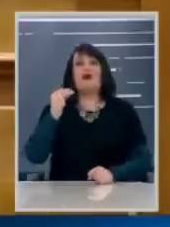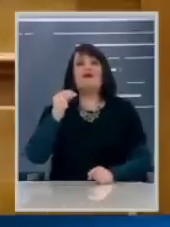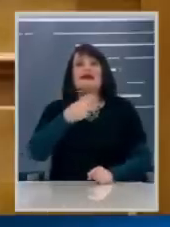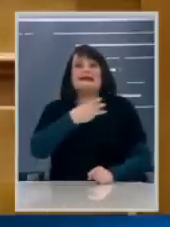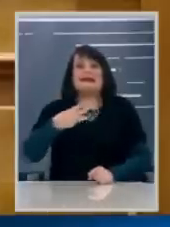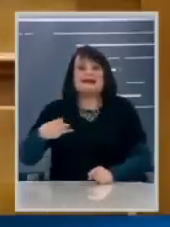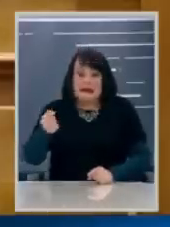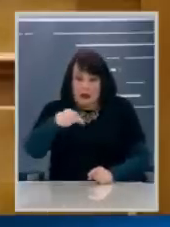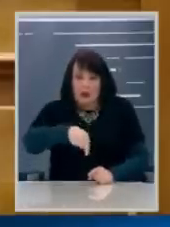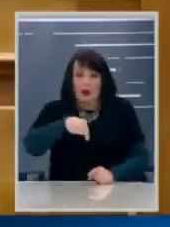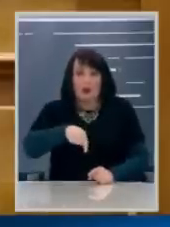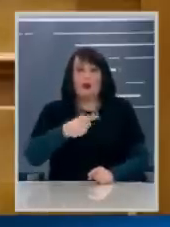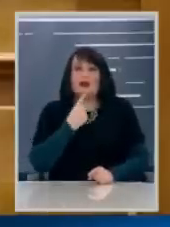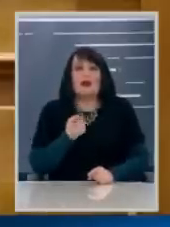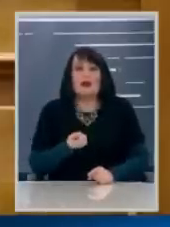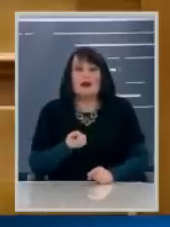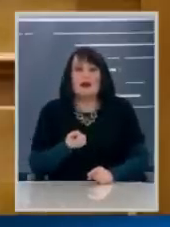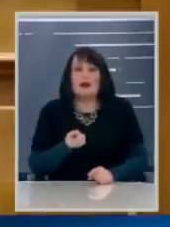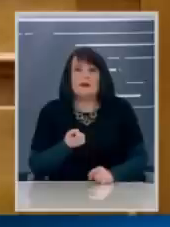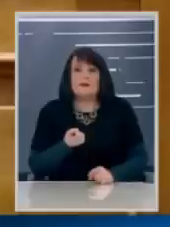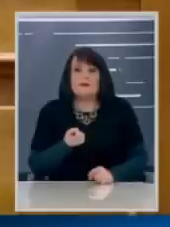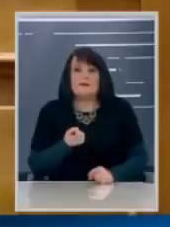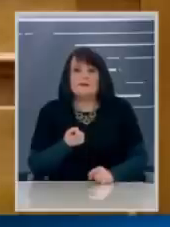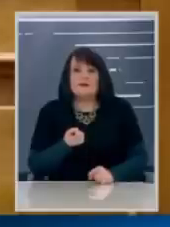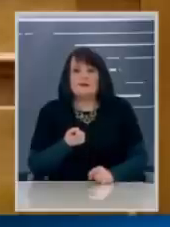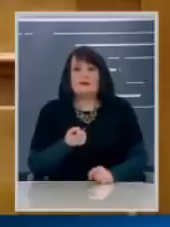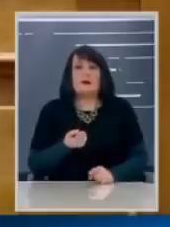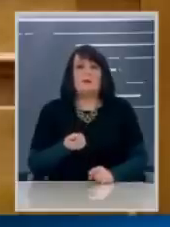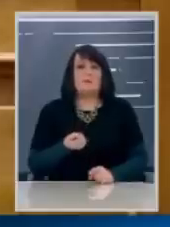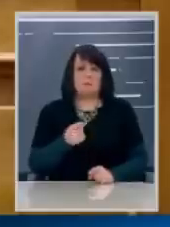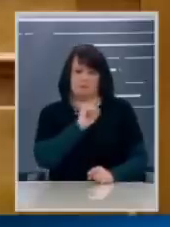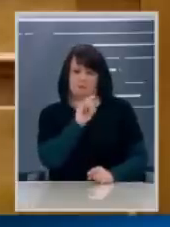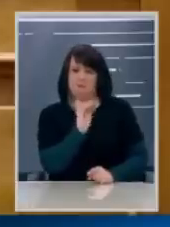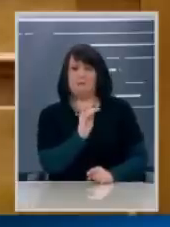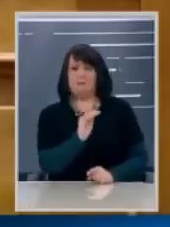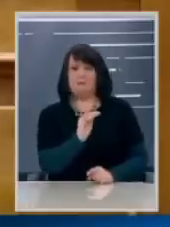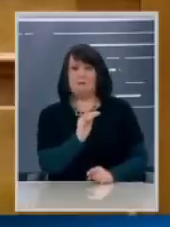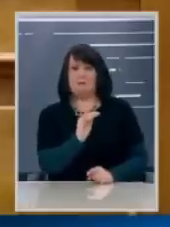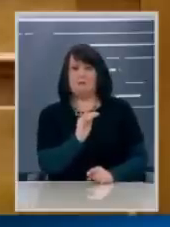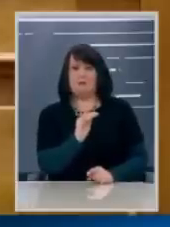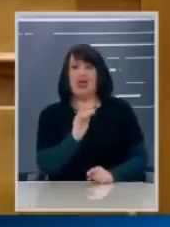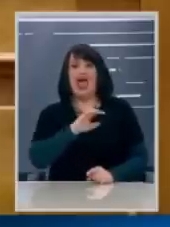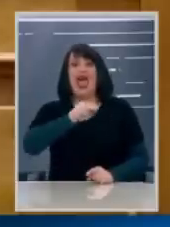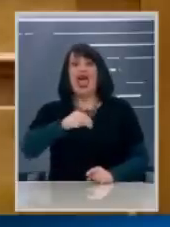που λένε ότι σε πρώτη ερώτηση ότι είναι κατά του ευρώ.